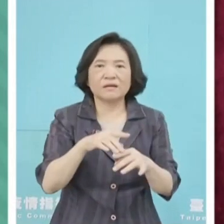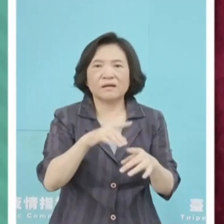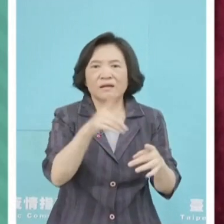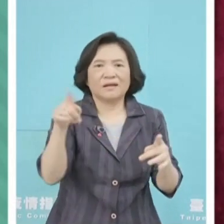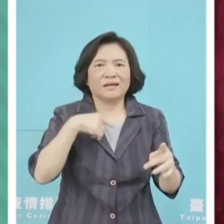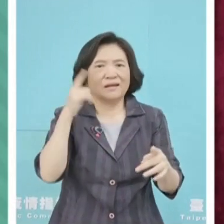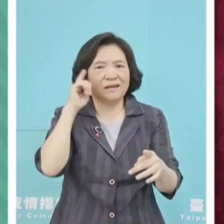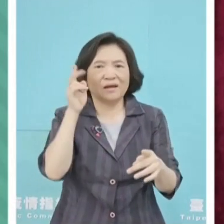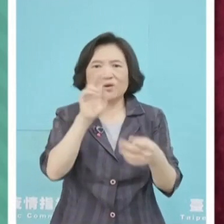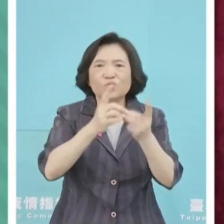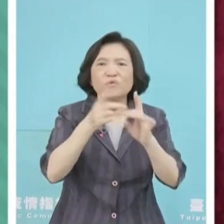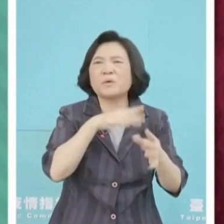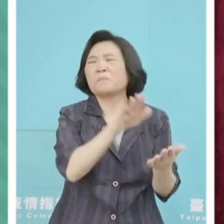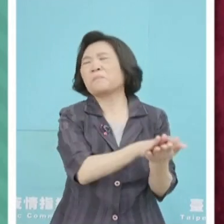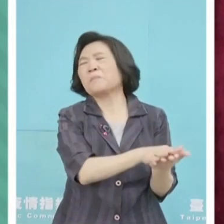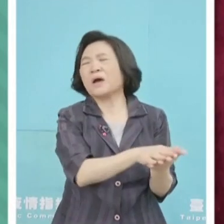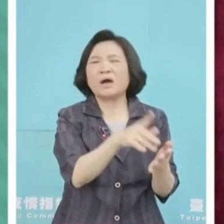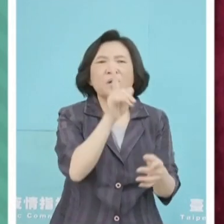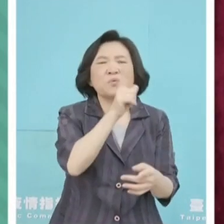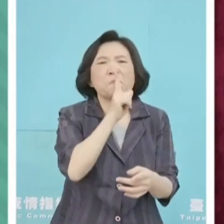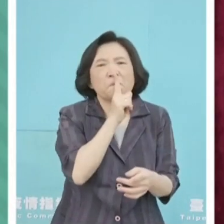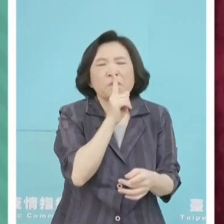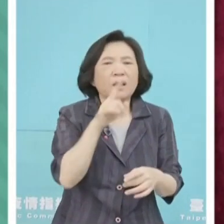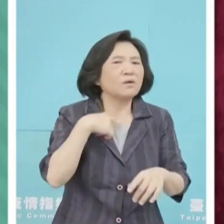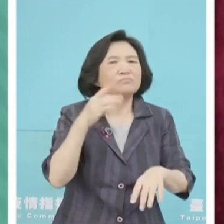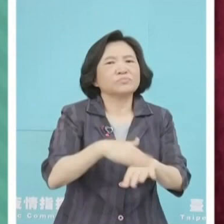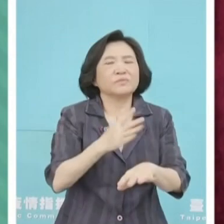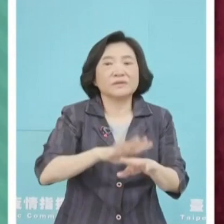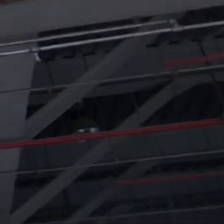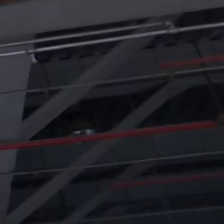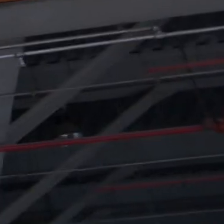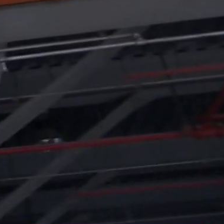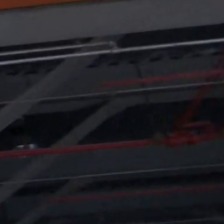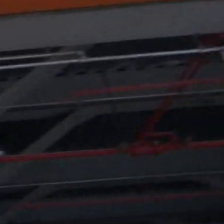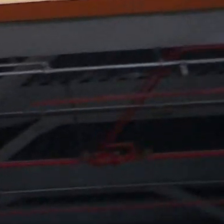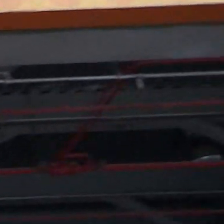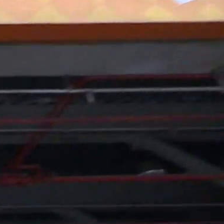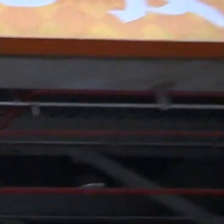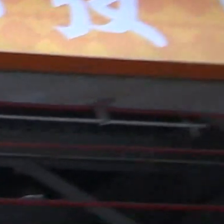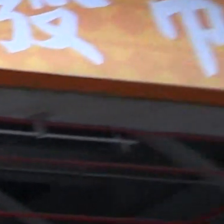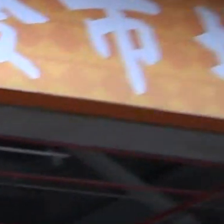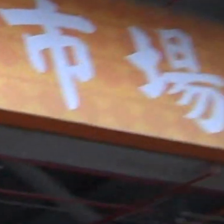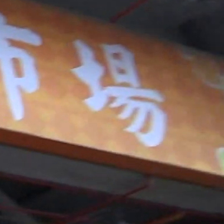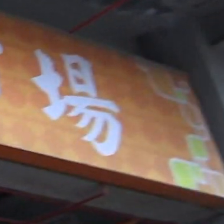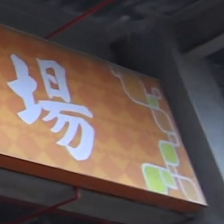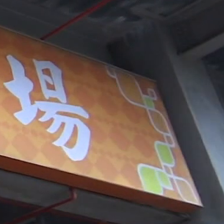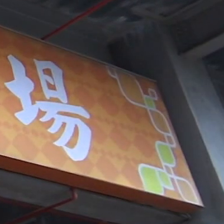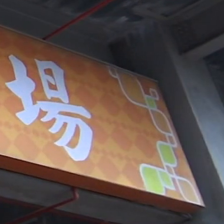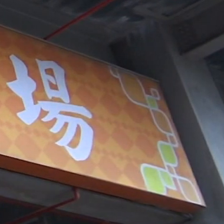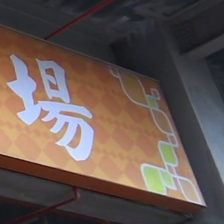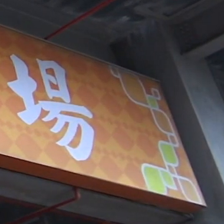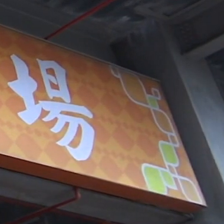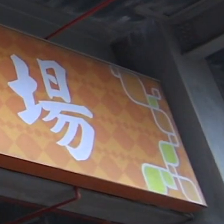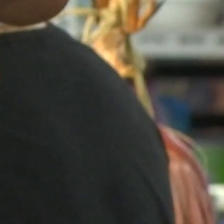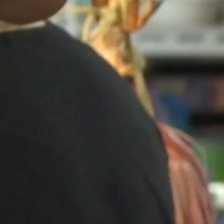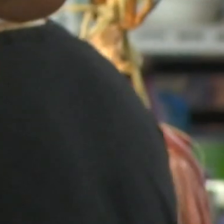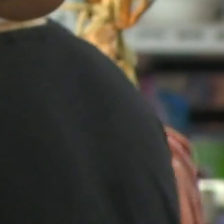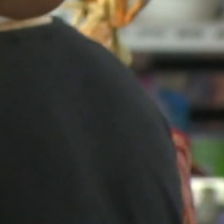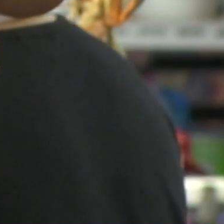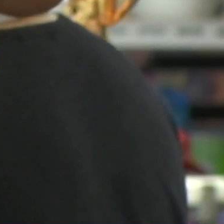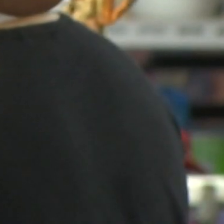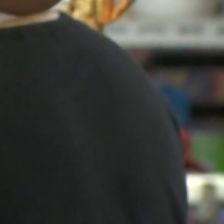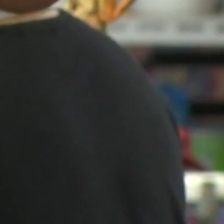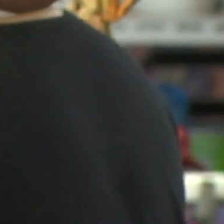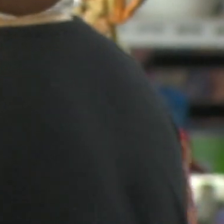也没有人要隐匿，但通报到我们的时候，的确会造成时间差。 为了防止疫情外溢，针对5大批发市场和